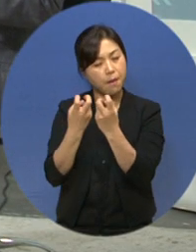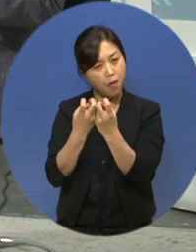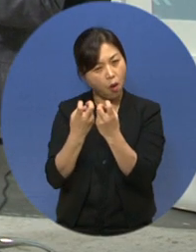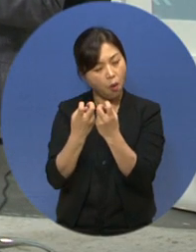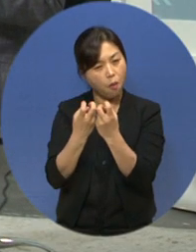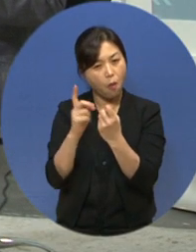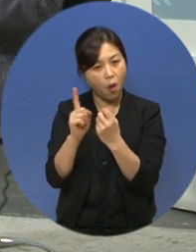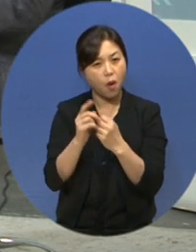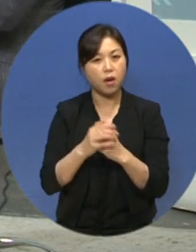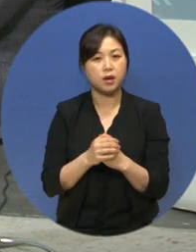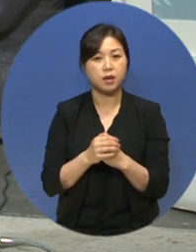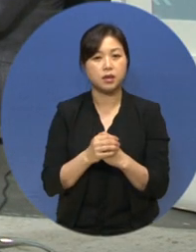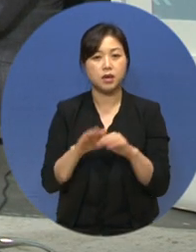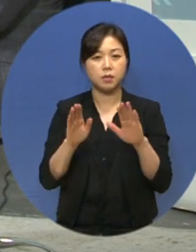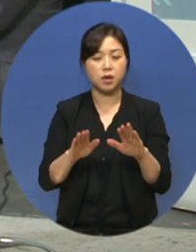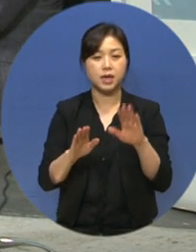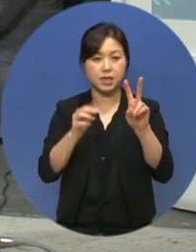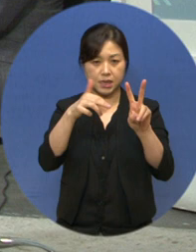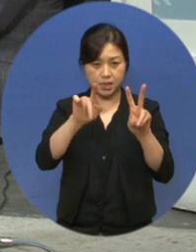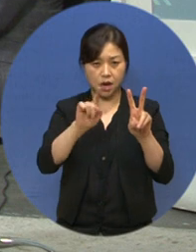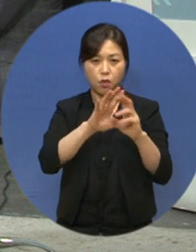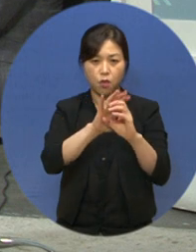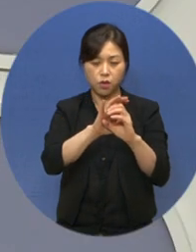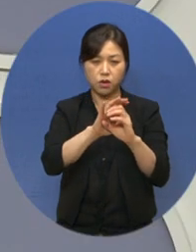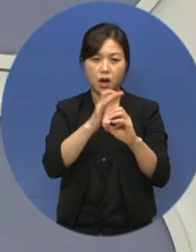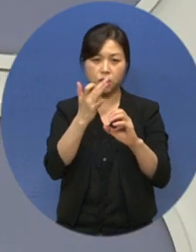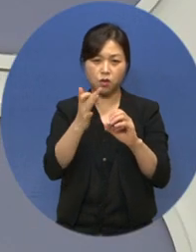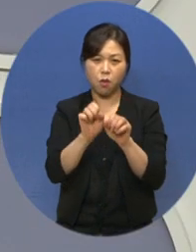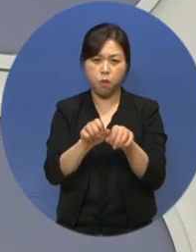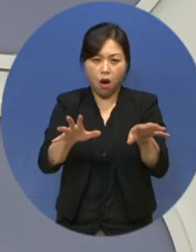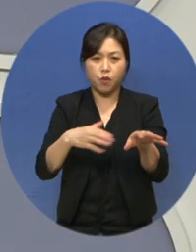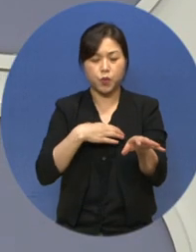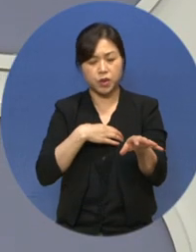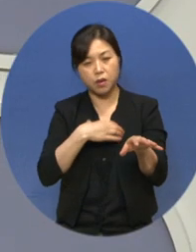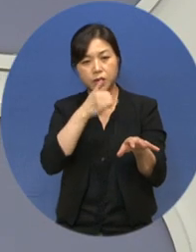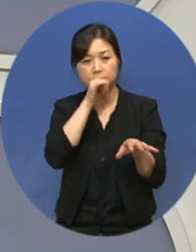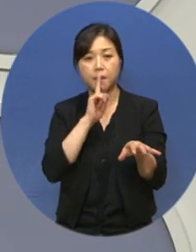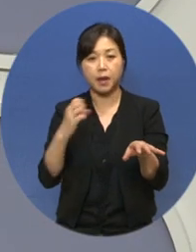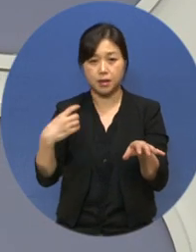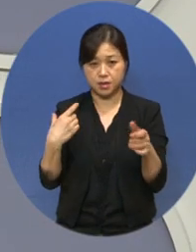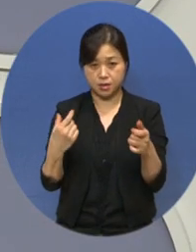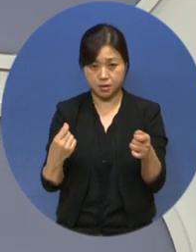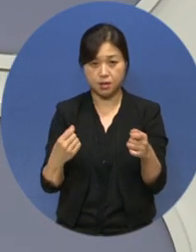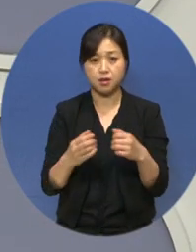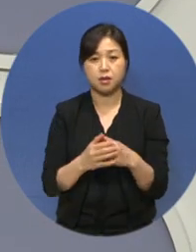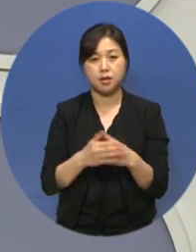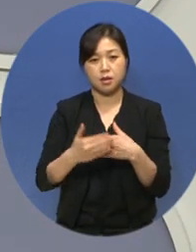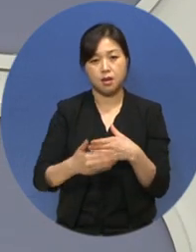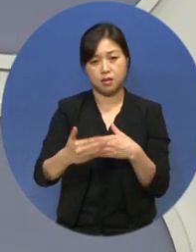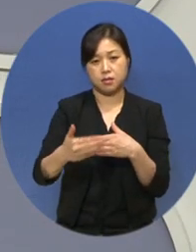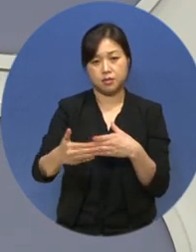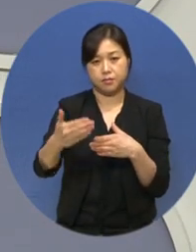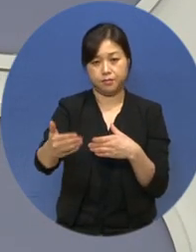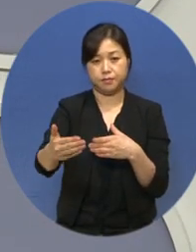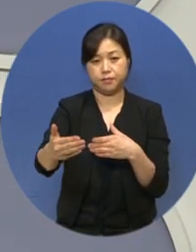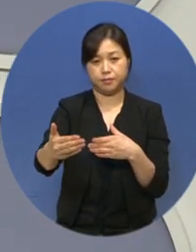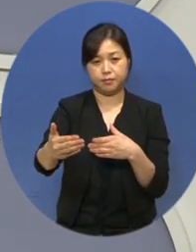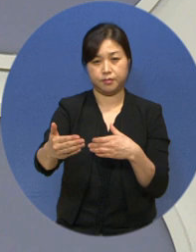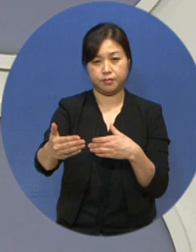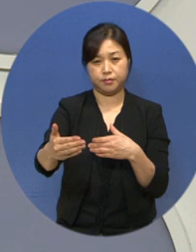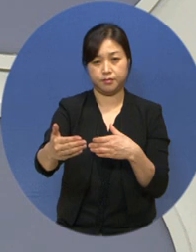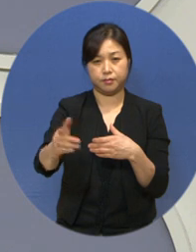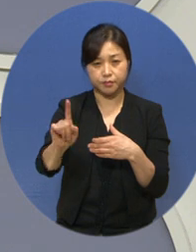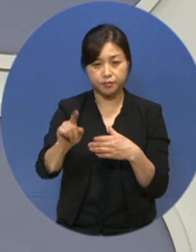나이 그 대유행 우리 하지 않습니까 그렇죠 그런 가운데 우리가 단기적으로는 에 단계별